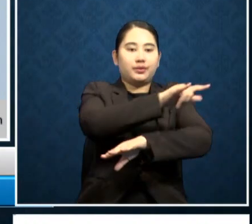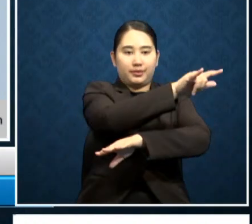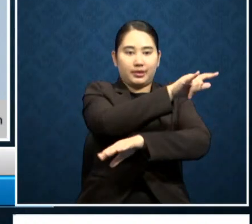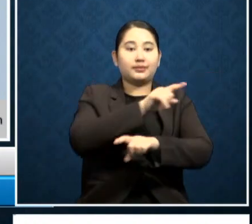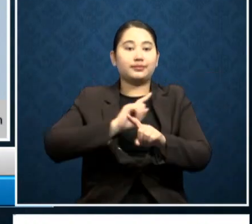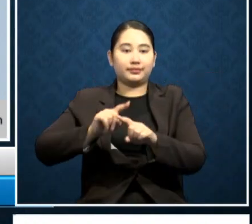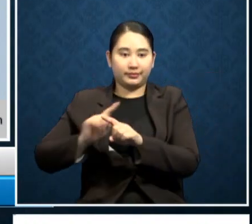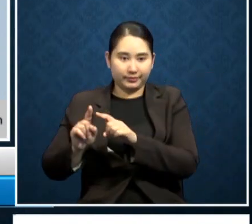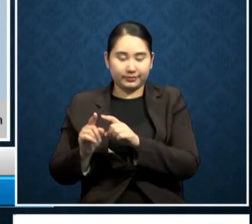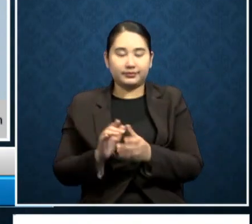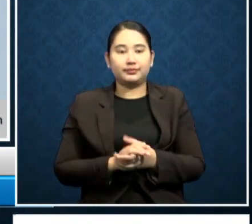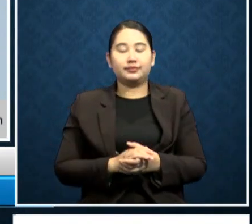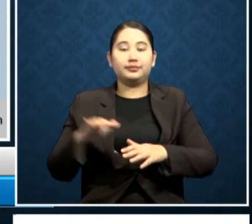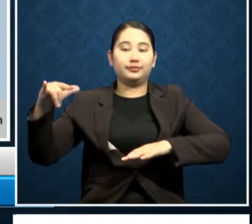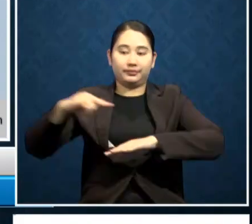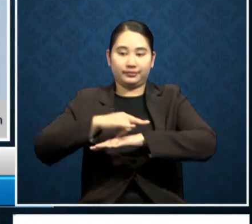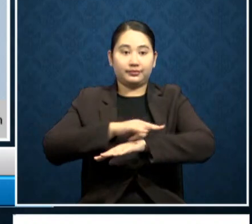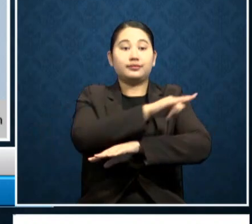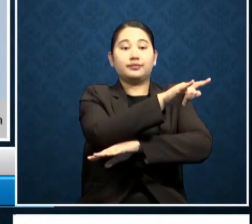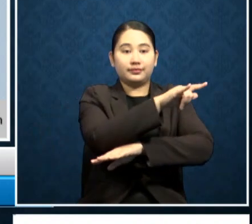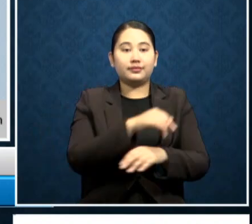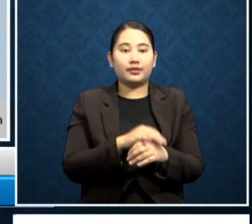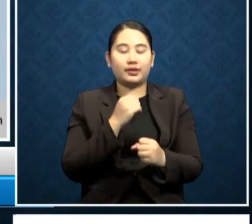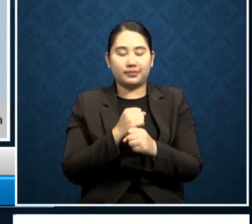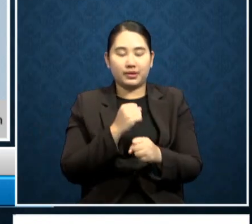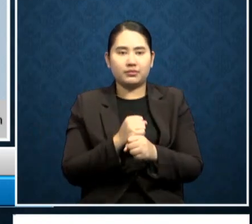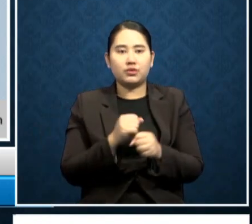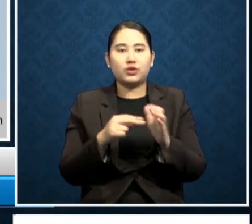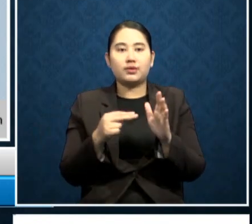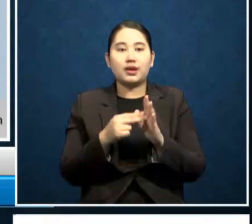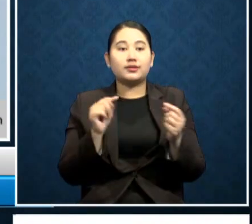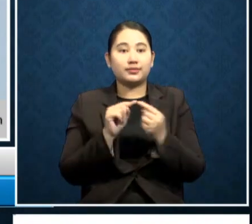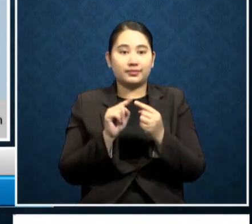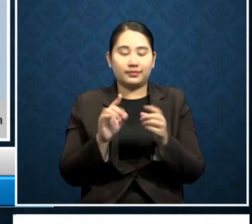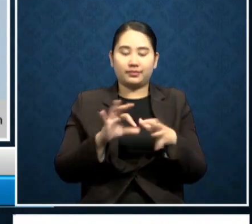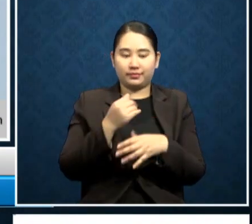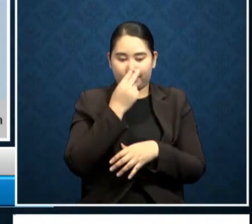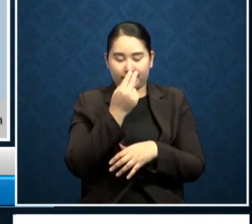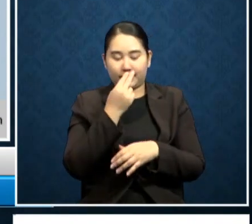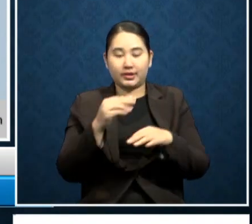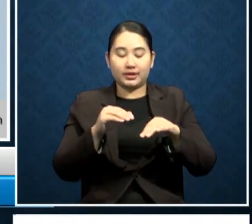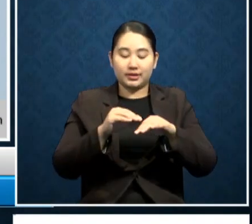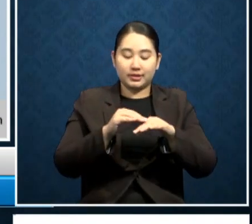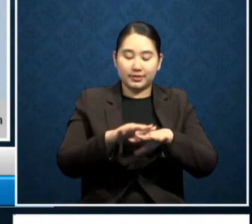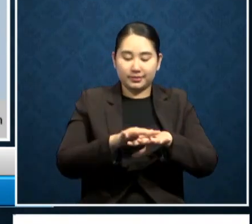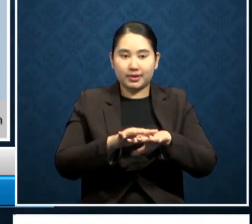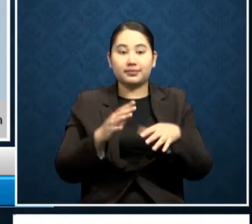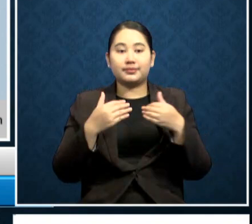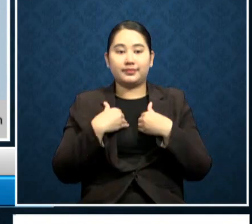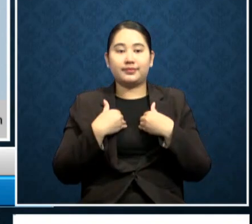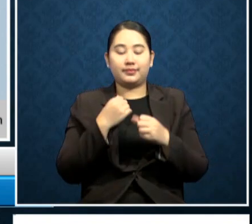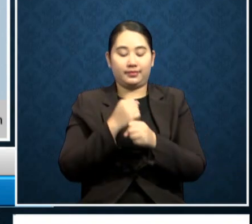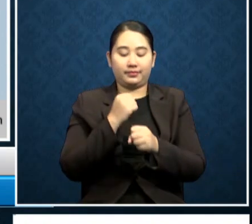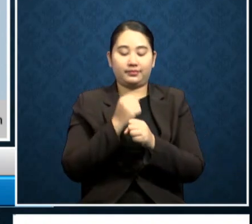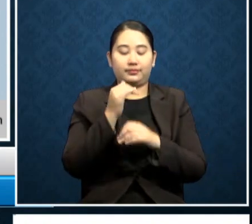สนามบินแล้วแล้วก็บินออกจากสนามบินจะเป็นจุดที่ค่อนข้างตัดกันซับซ้อนดังนั้นควรพัฒนา